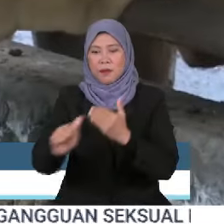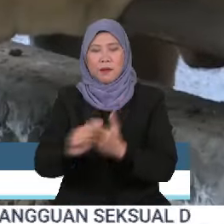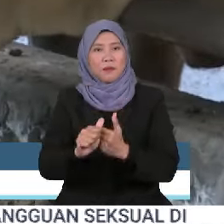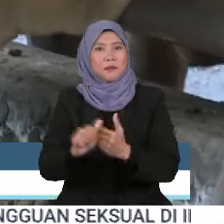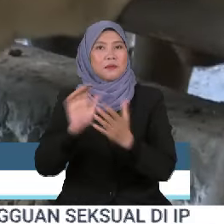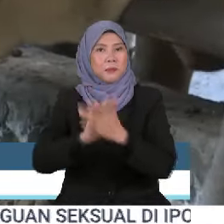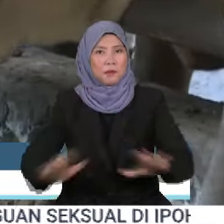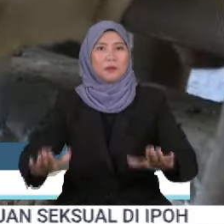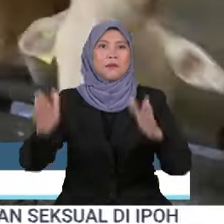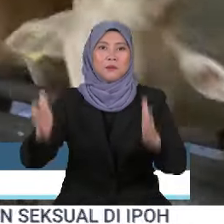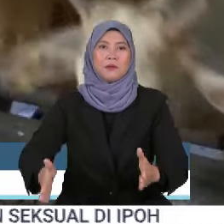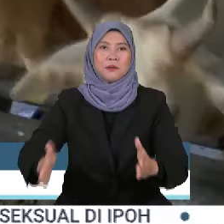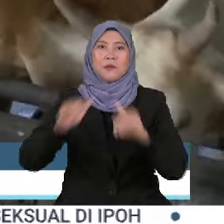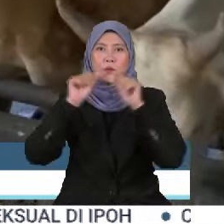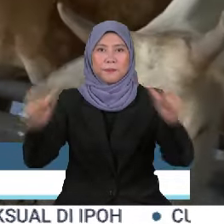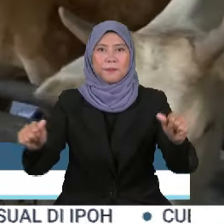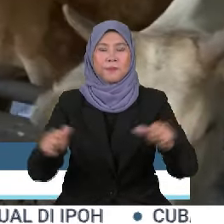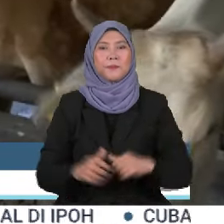keselamatan Awam